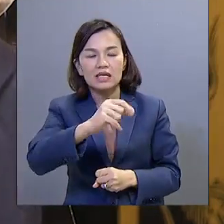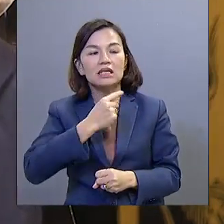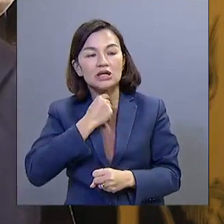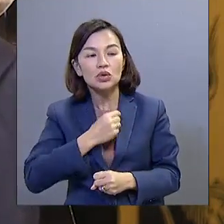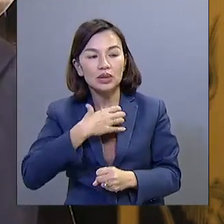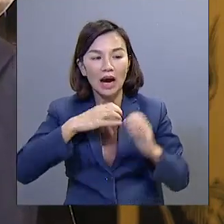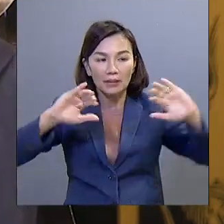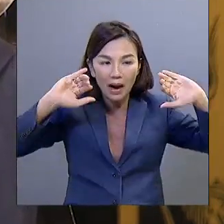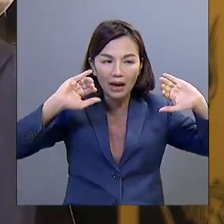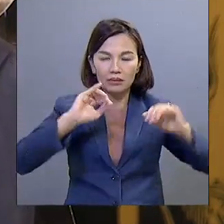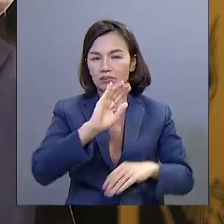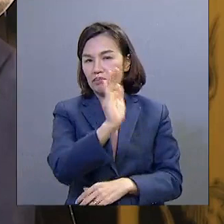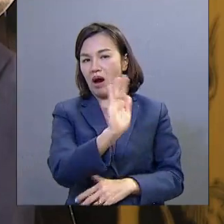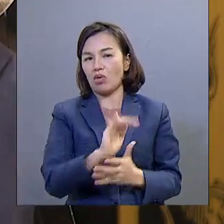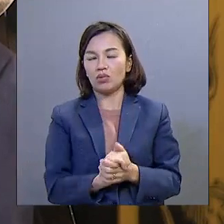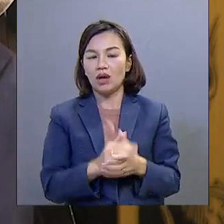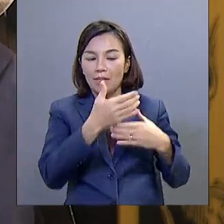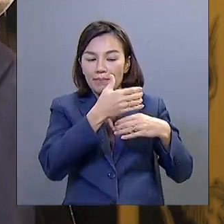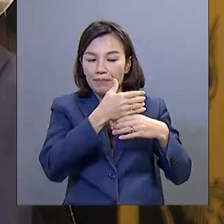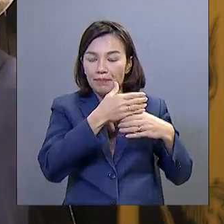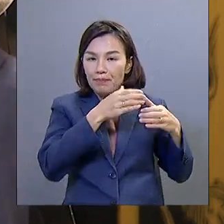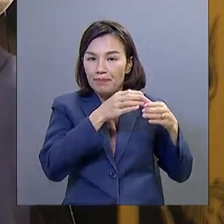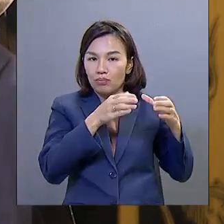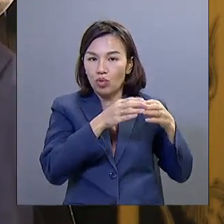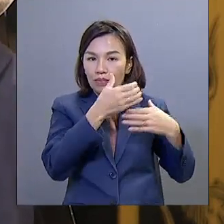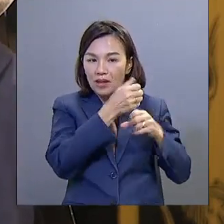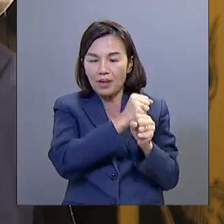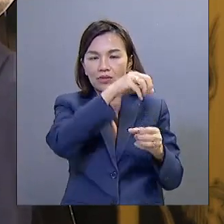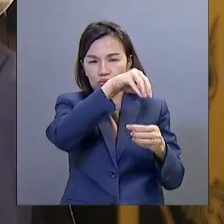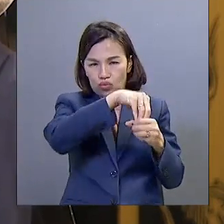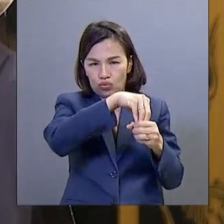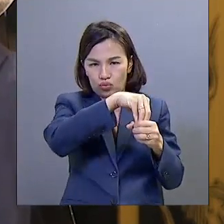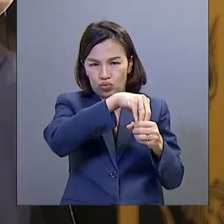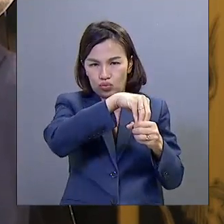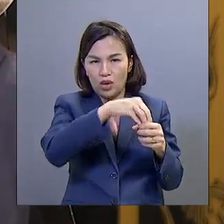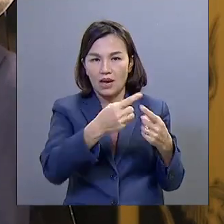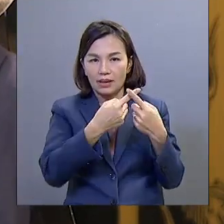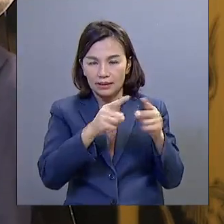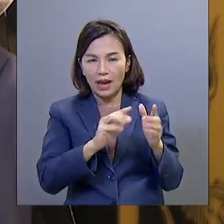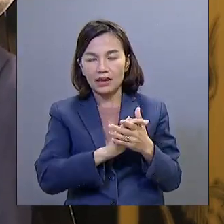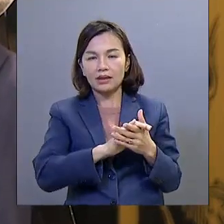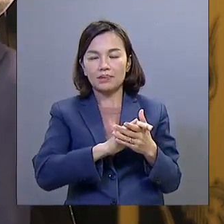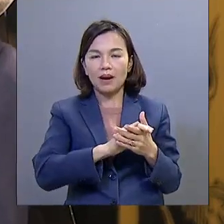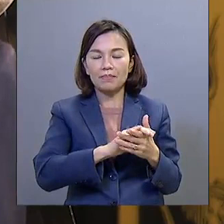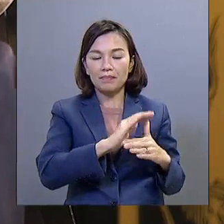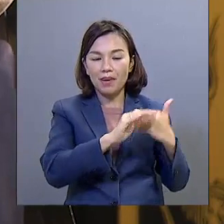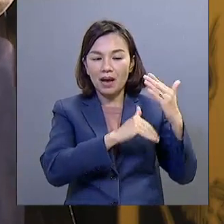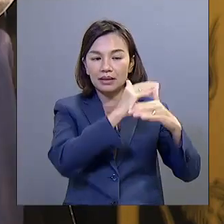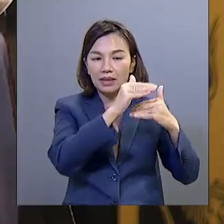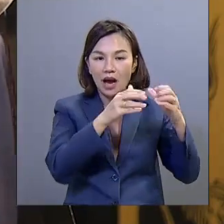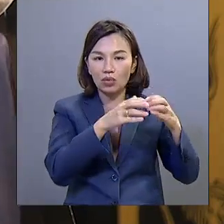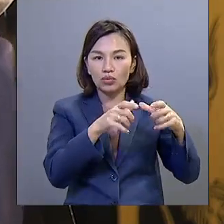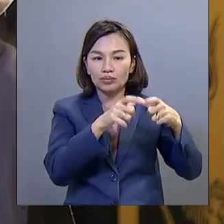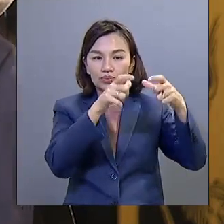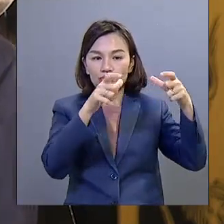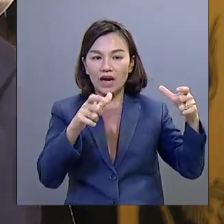ธิปัตย์ก็คงจะอยู่ในฐานะพรรคที่คงไม่ล้มหายไปไหนแต่ว่าจะเติบโตขึ้นมาเป็นพรรคใหญ่เป็นที่หนึ่